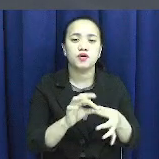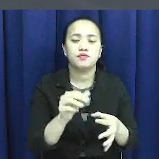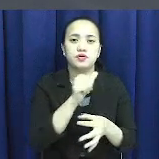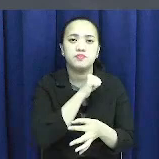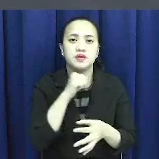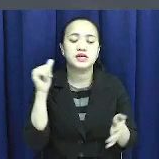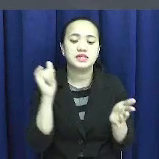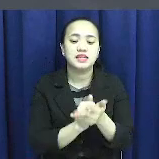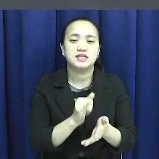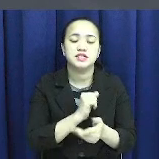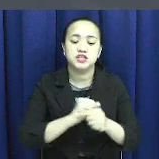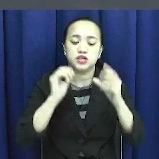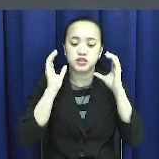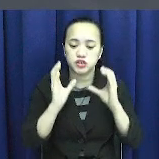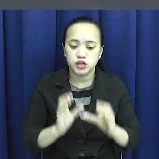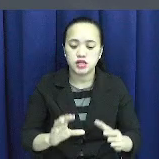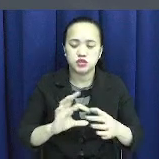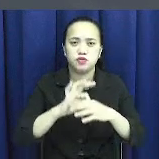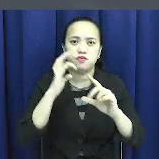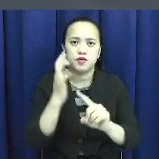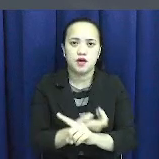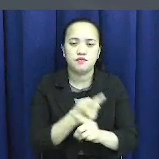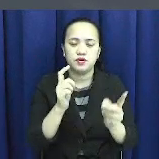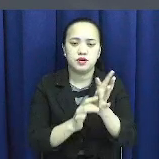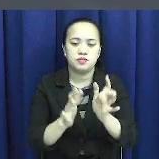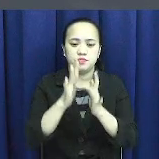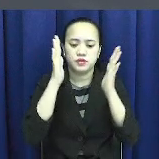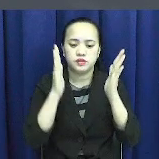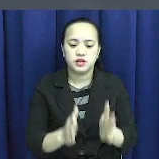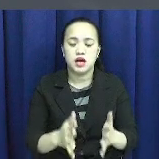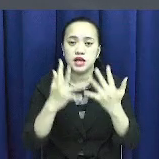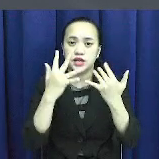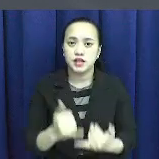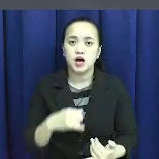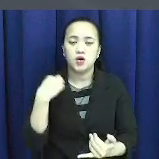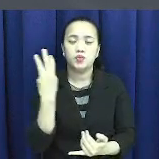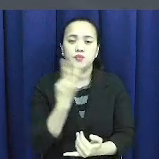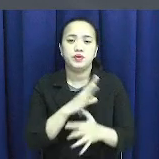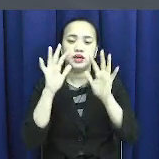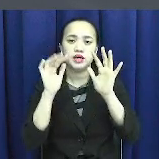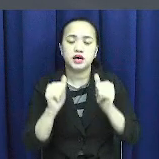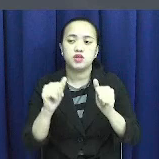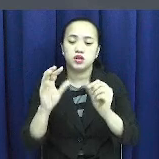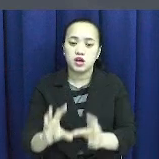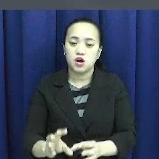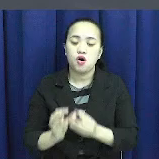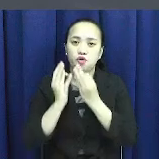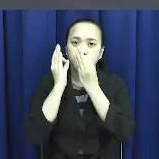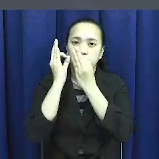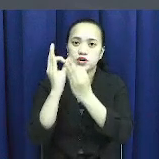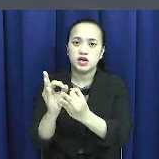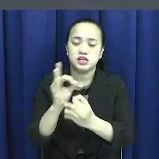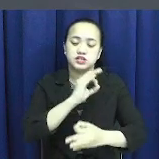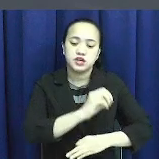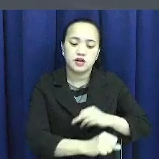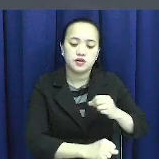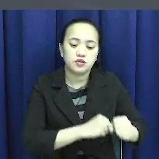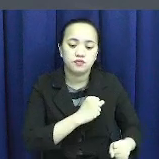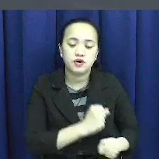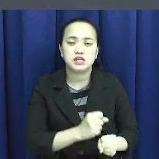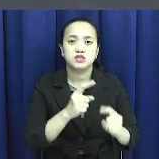mga Kristiyano. Tingnan nyo po, now we can offer sacrifices unto God. You can